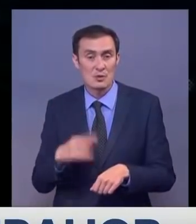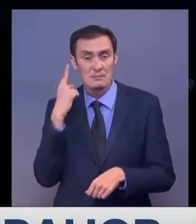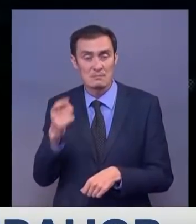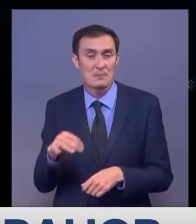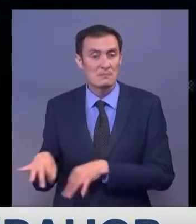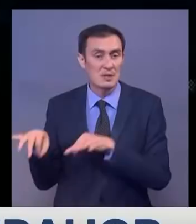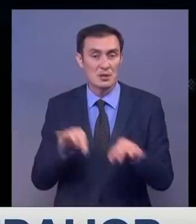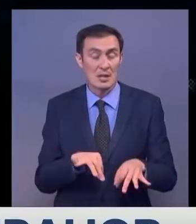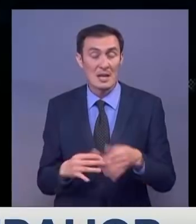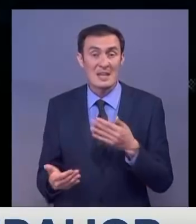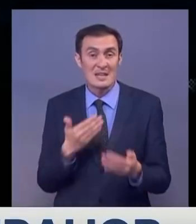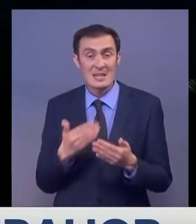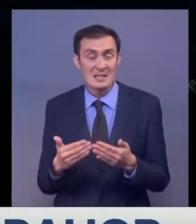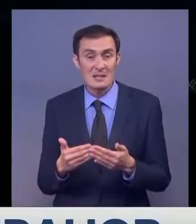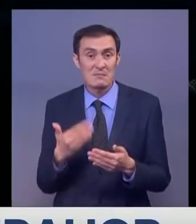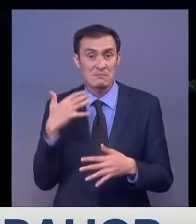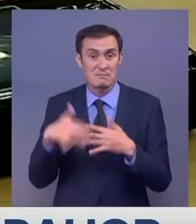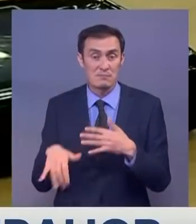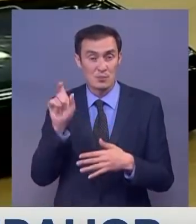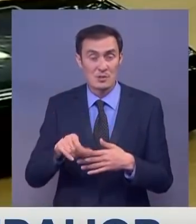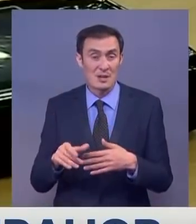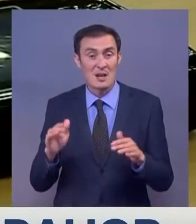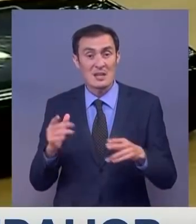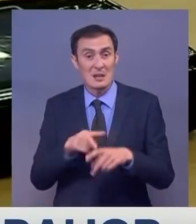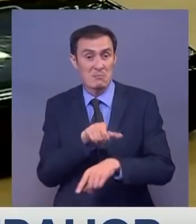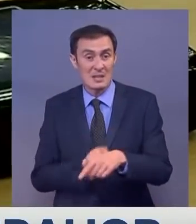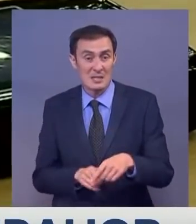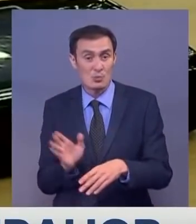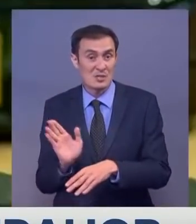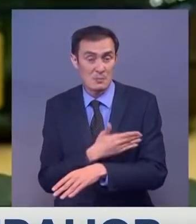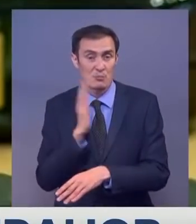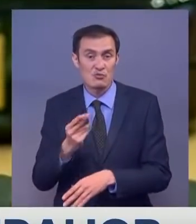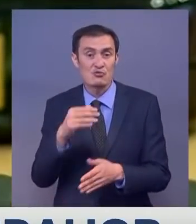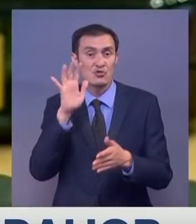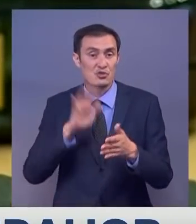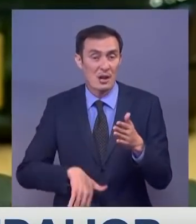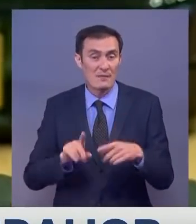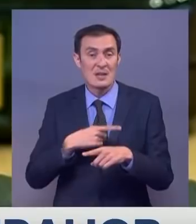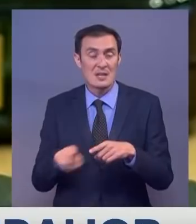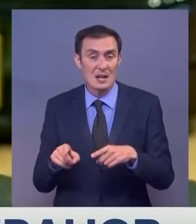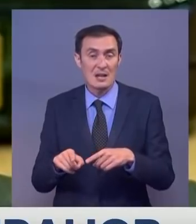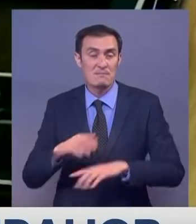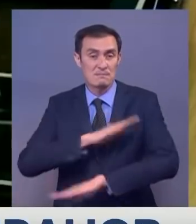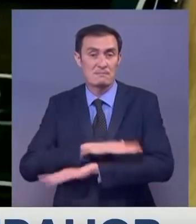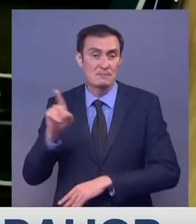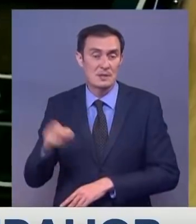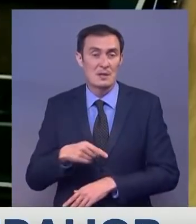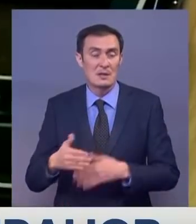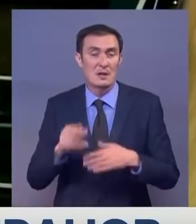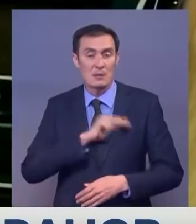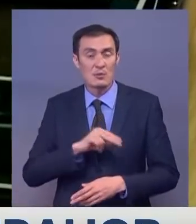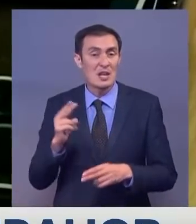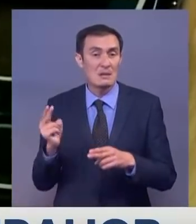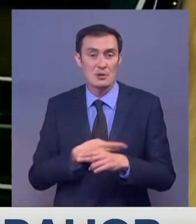реагировать мгновенно. Если насильник проигнорирует ограничения или снимет браслет, его ждет штраф или общественно полезные работы, или